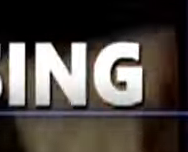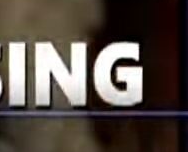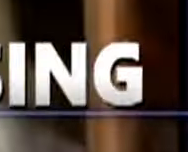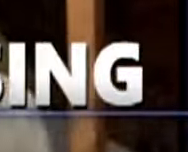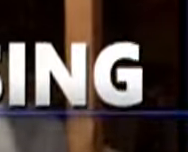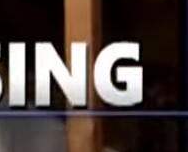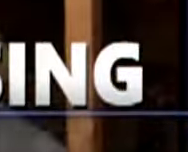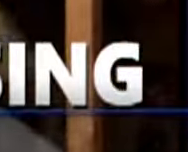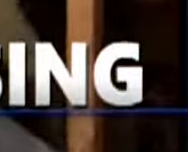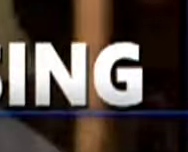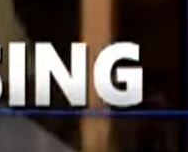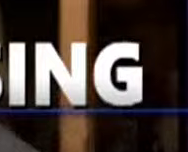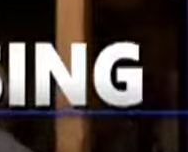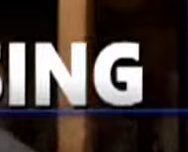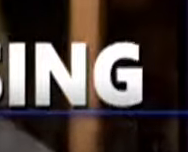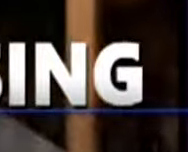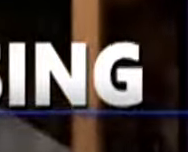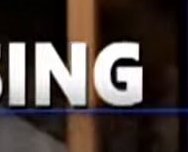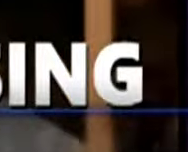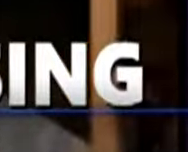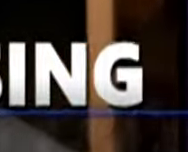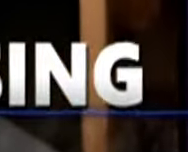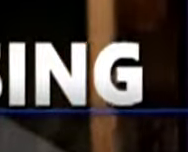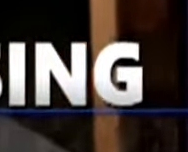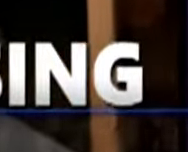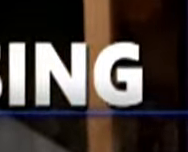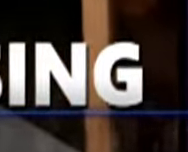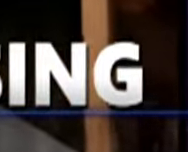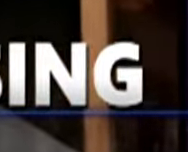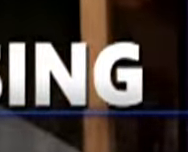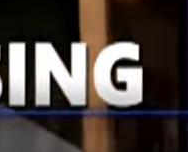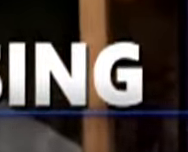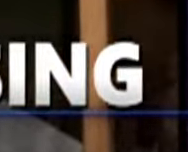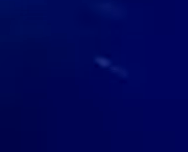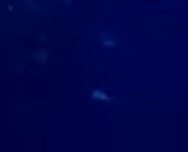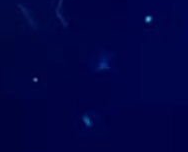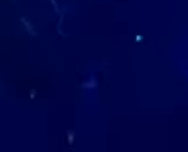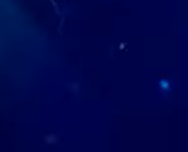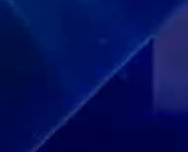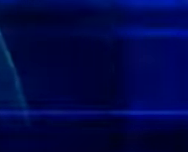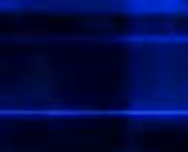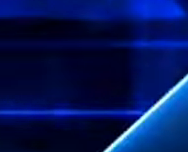Mga lasing sa Cebu City at Talisay City nagsuntukan.